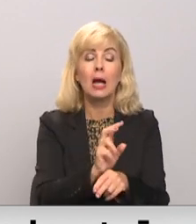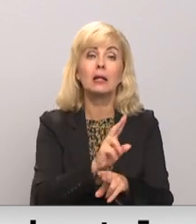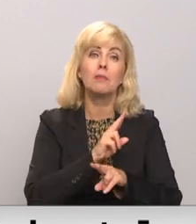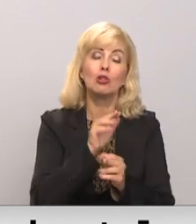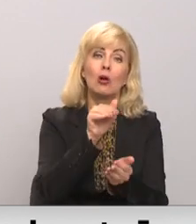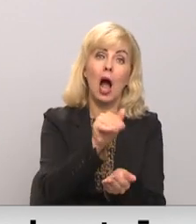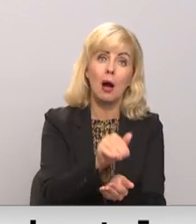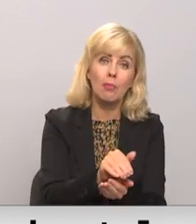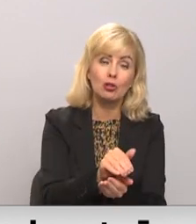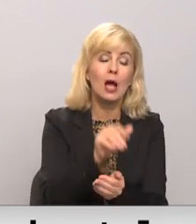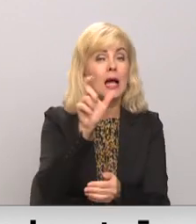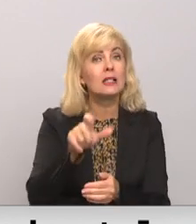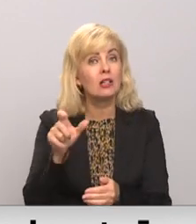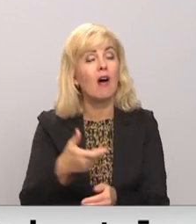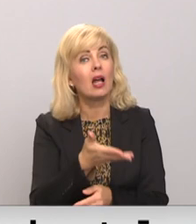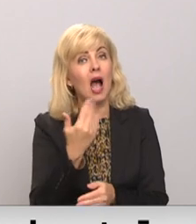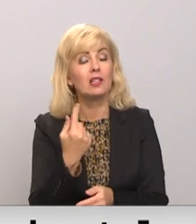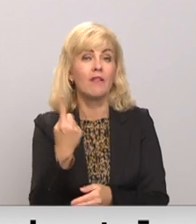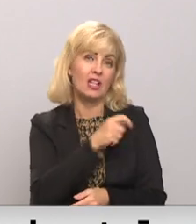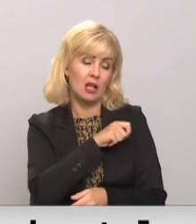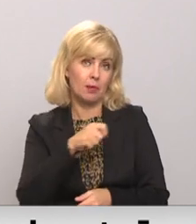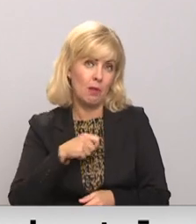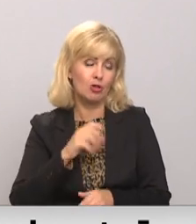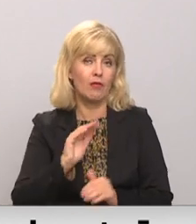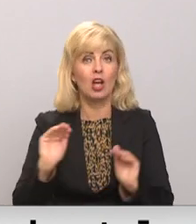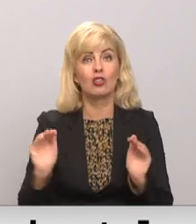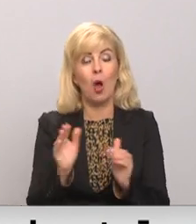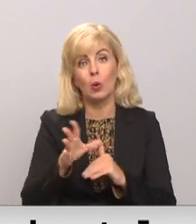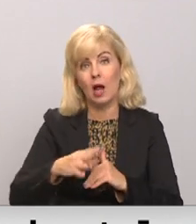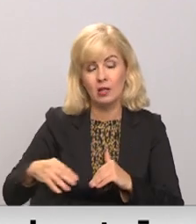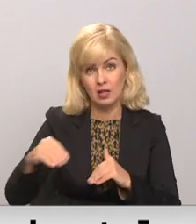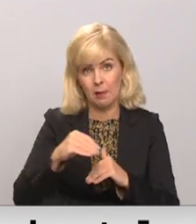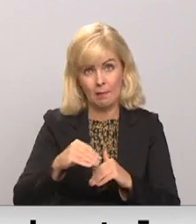adusas vietas. Cilvēki tiek aicināti vienatnē vai šaurā ģimenes lokā.